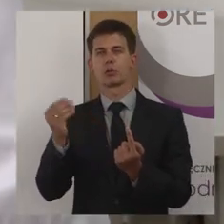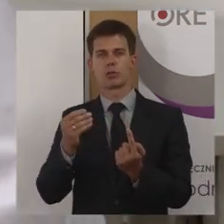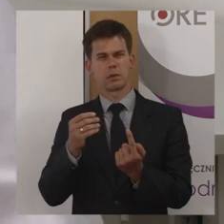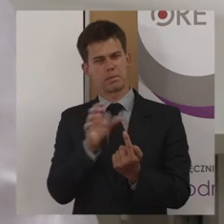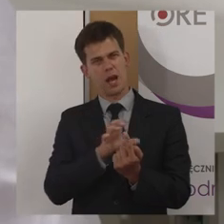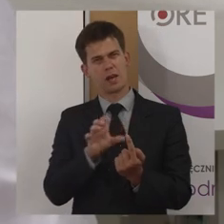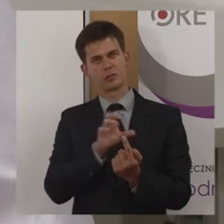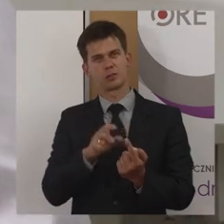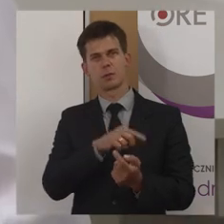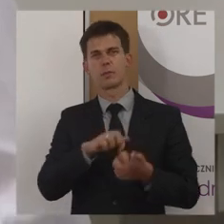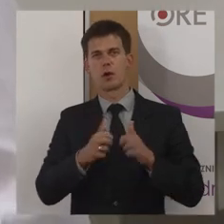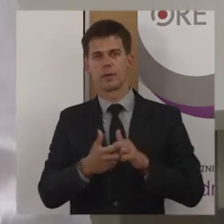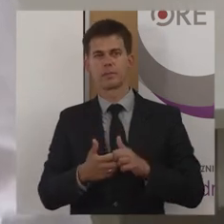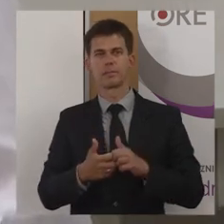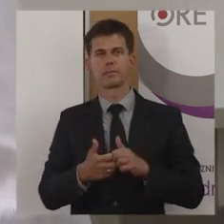przyjrzeniu się troszkę bliższemu